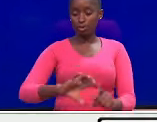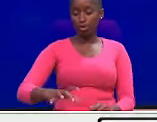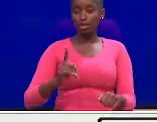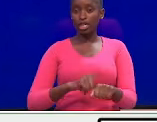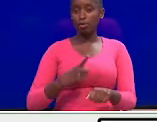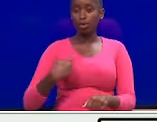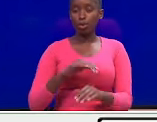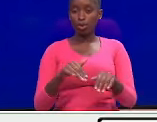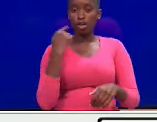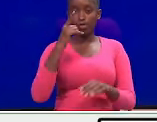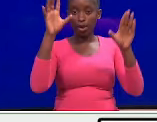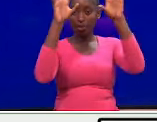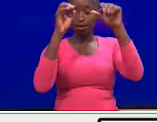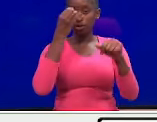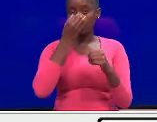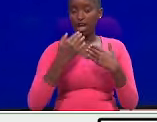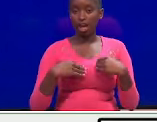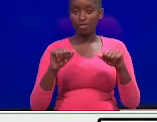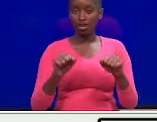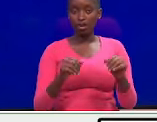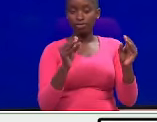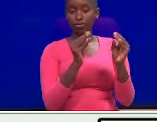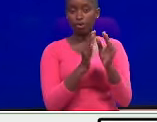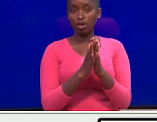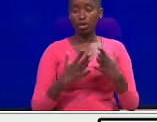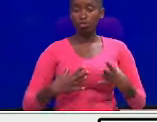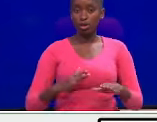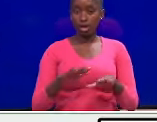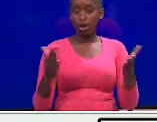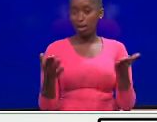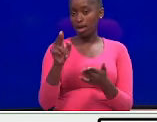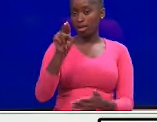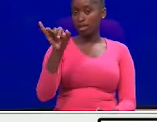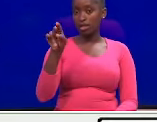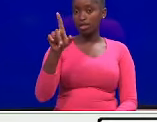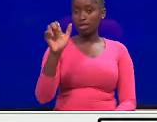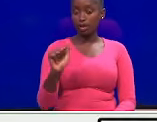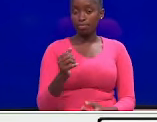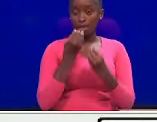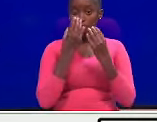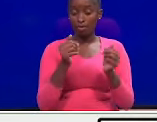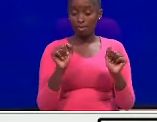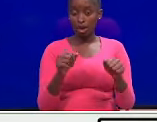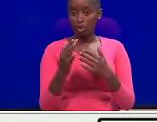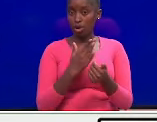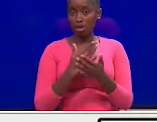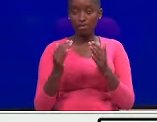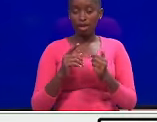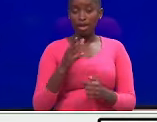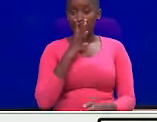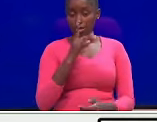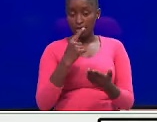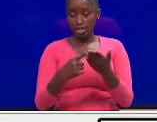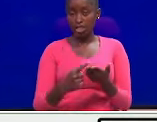William Ruto kuweza kuwa na kikao na wakaazi wa maeneo hayo ya Nyanza ili tuweze kufahamu fika ni kipi atakuwa